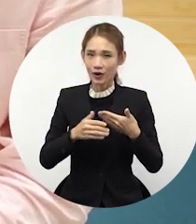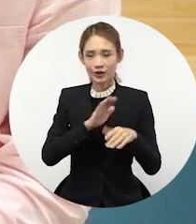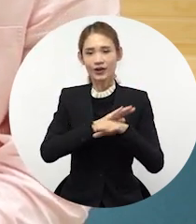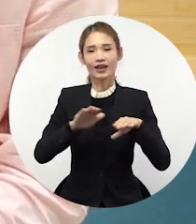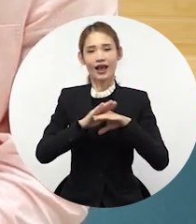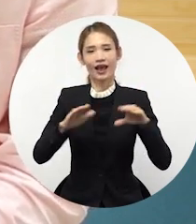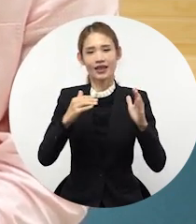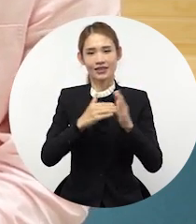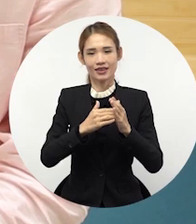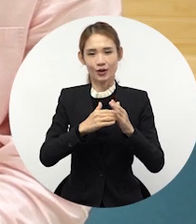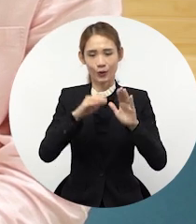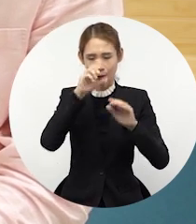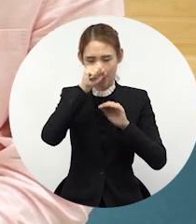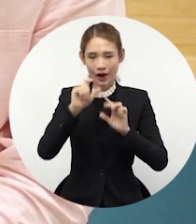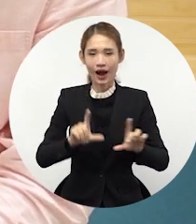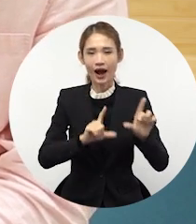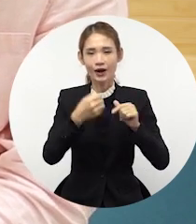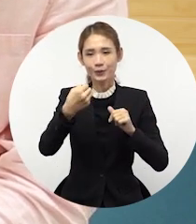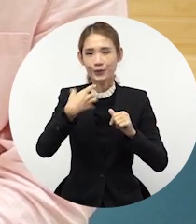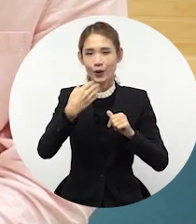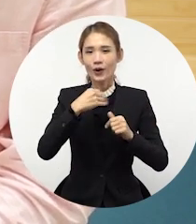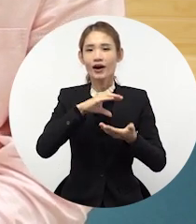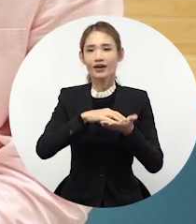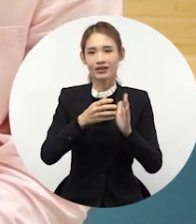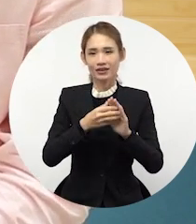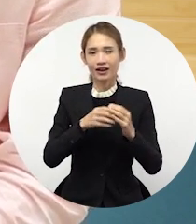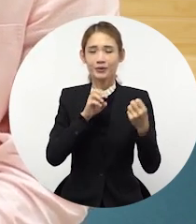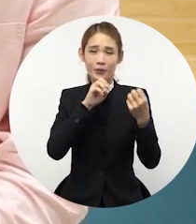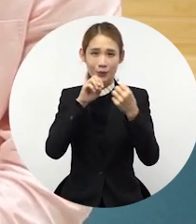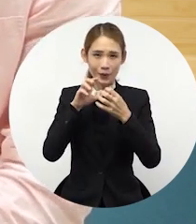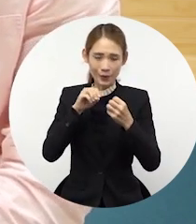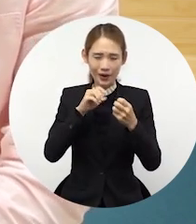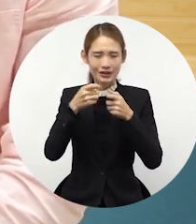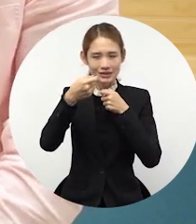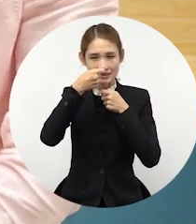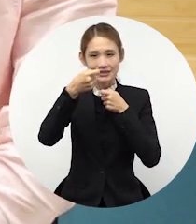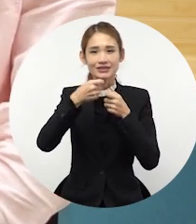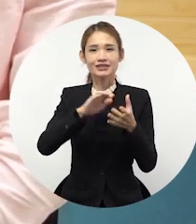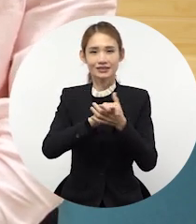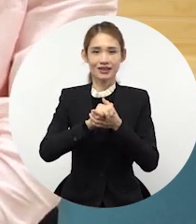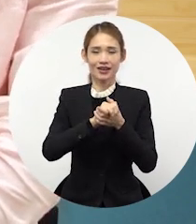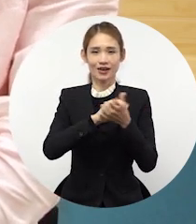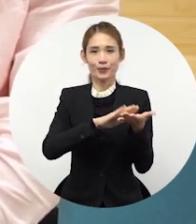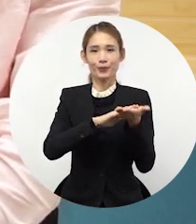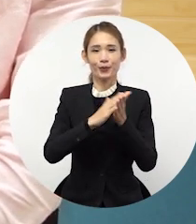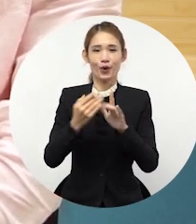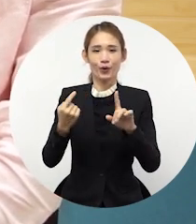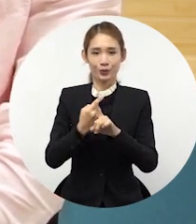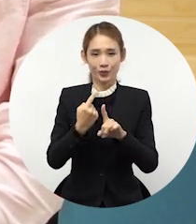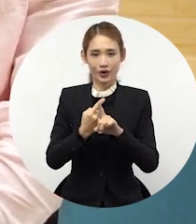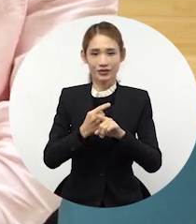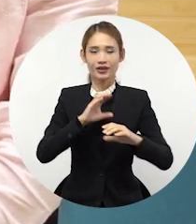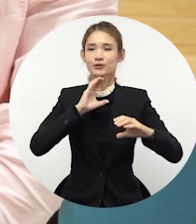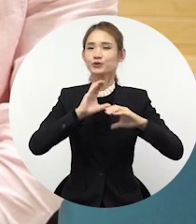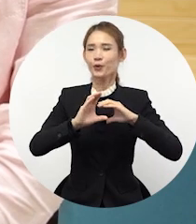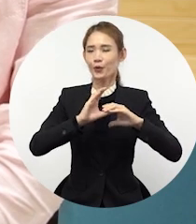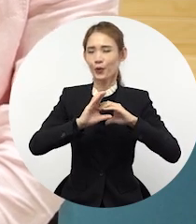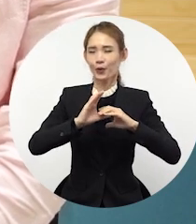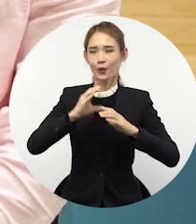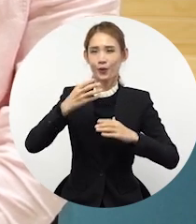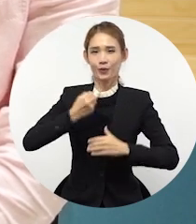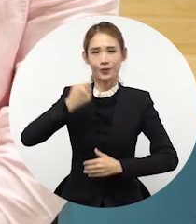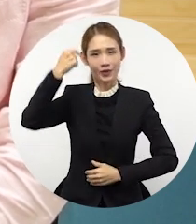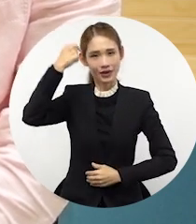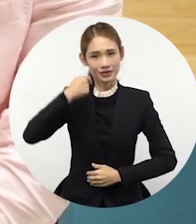거 뭐 잘 됐다 하면서 오늘도 좋은 하루 보내시라고 오늘도 그런 좋은 얘기도 하루 하고 보내세요라고 그러면서 말하는 공무원의 모습. 소통이 되는